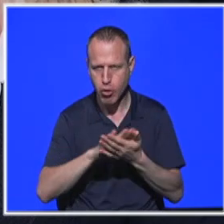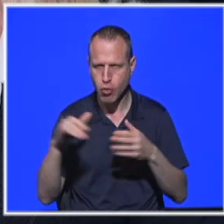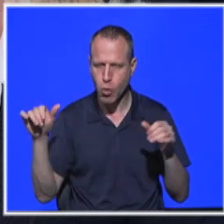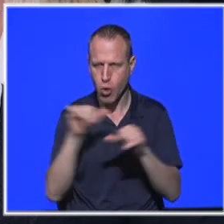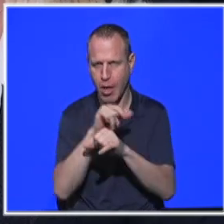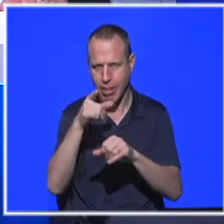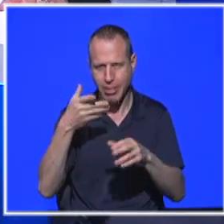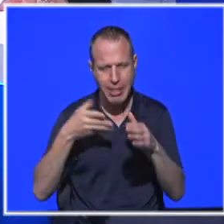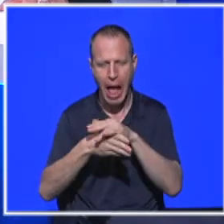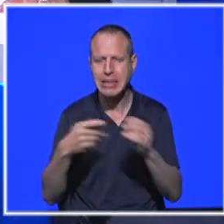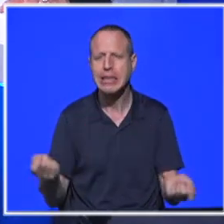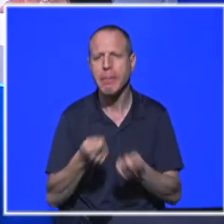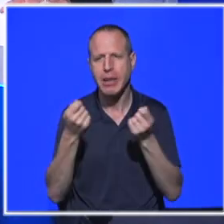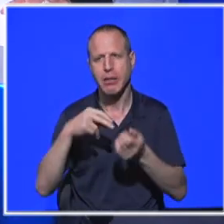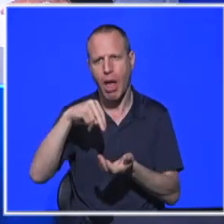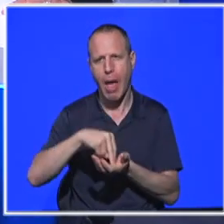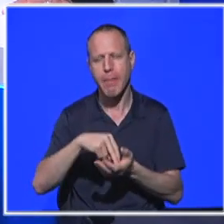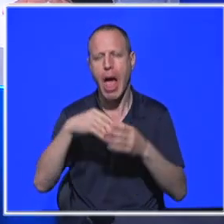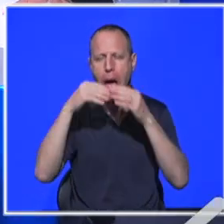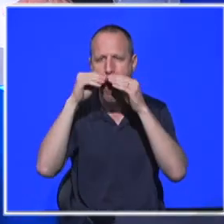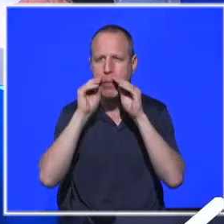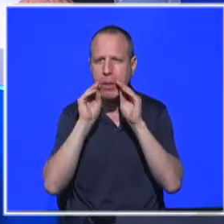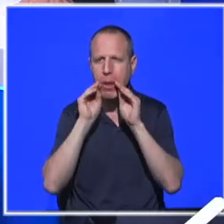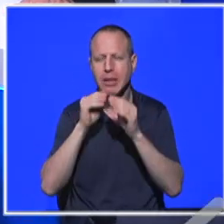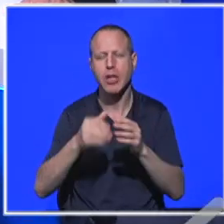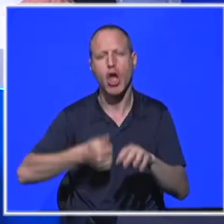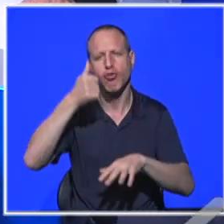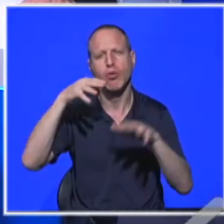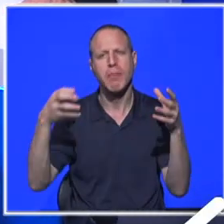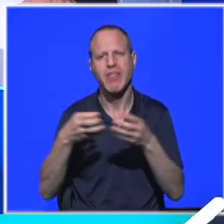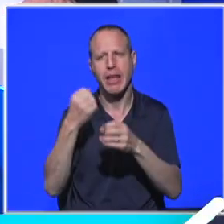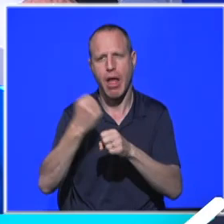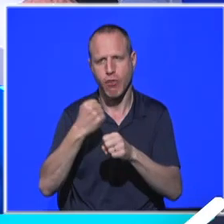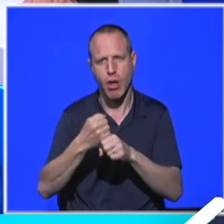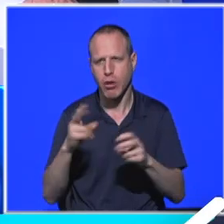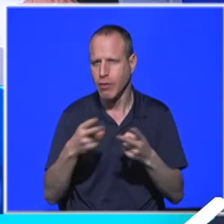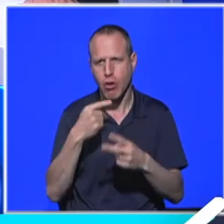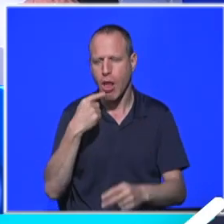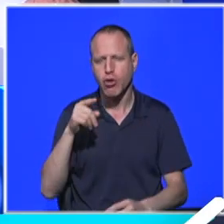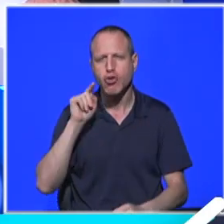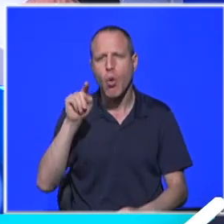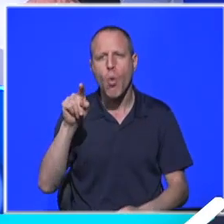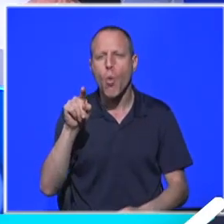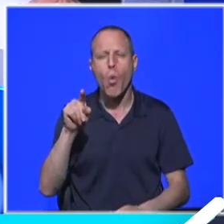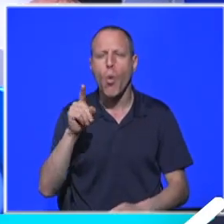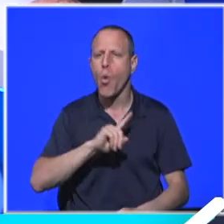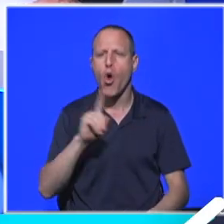פה לאיזה ספין. עמד אמיר פרץ בראשות מפלגת העבודה, אי אפשר להגיד שהוא